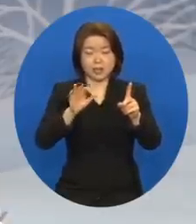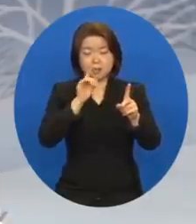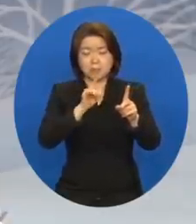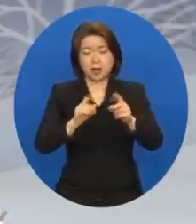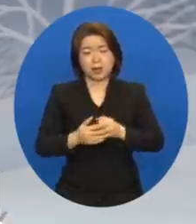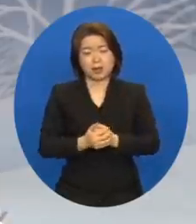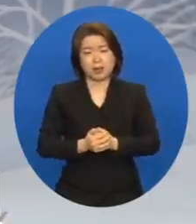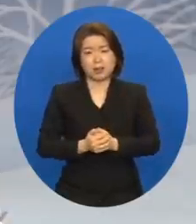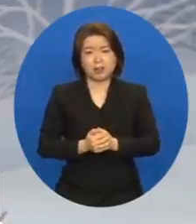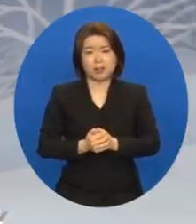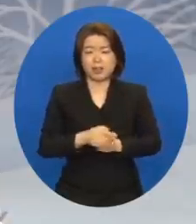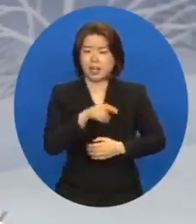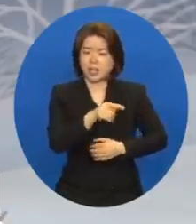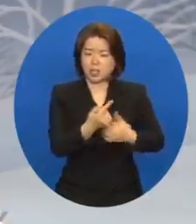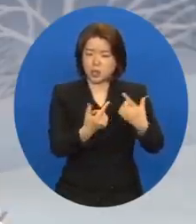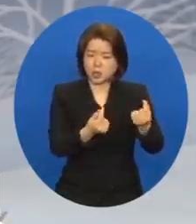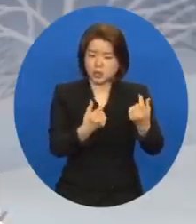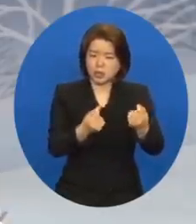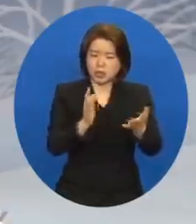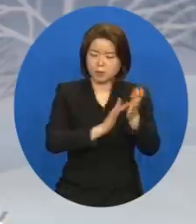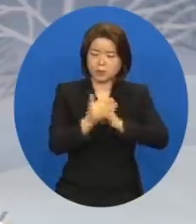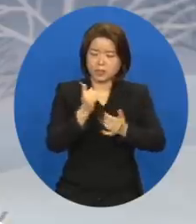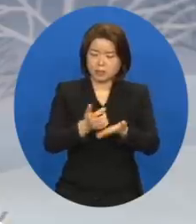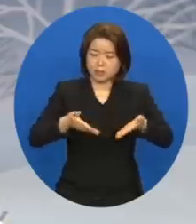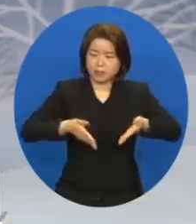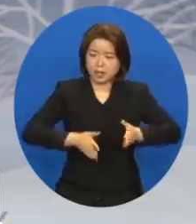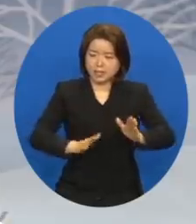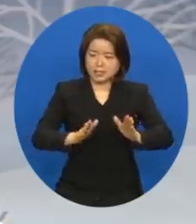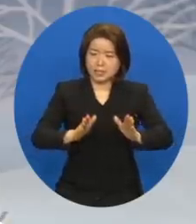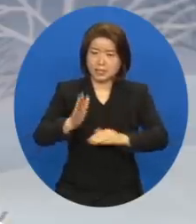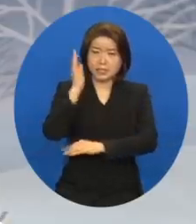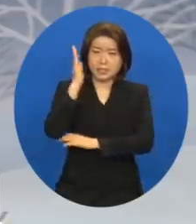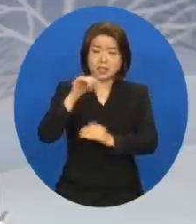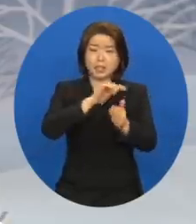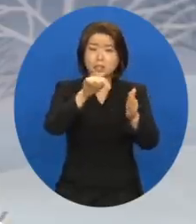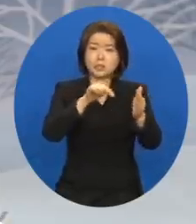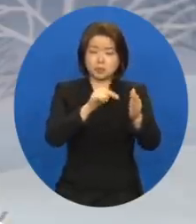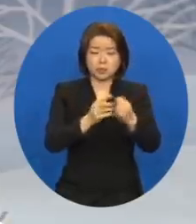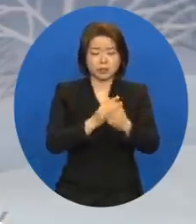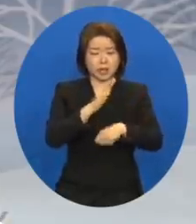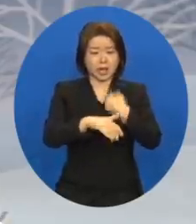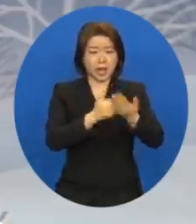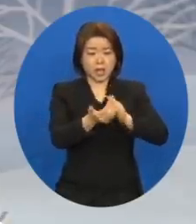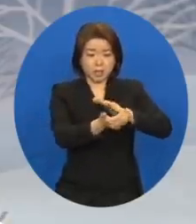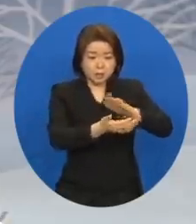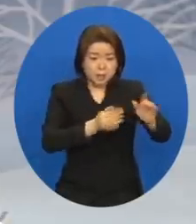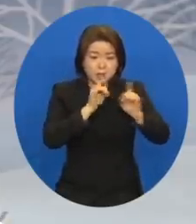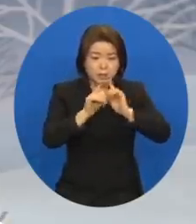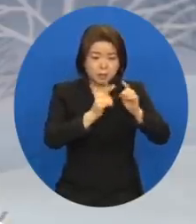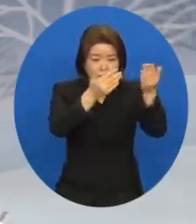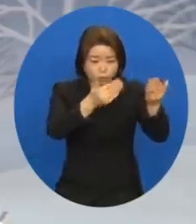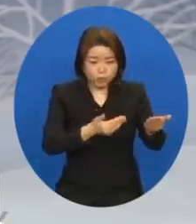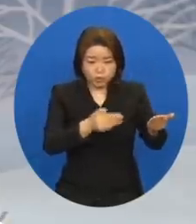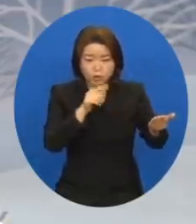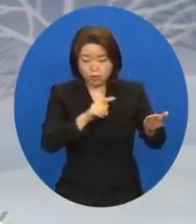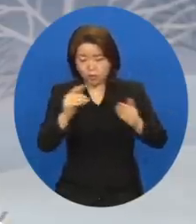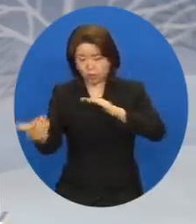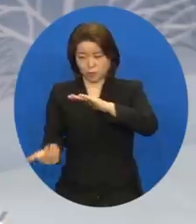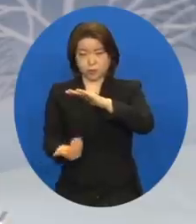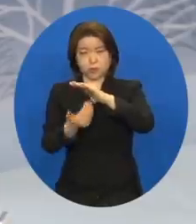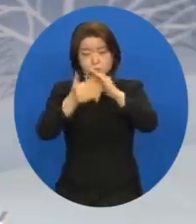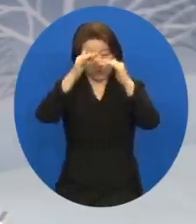이처럼 예수님의 탄생 이야기 속에는 하나님께서 예언하신 말씀이 성취되는 그런 과정을